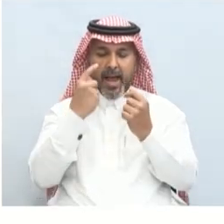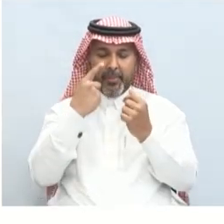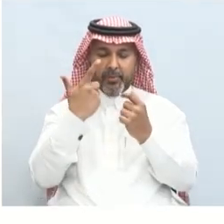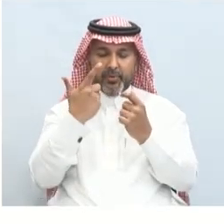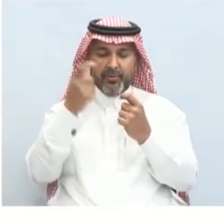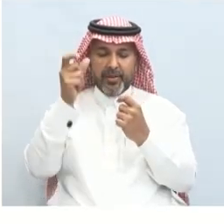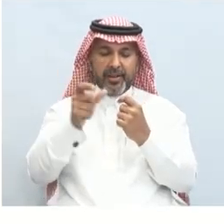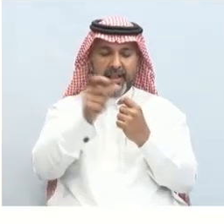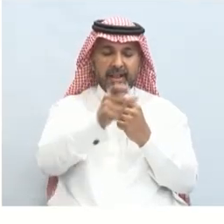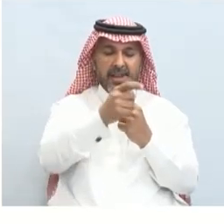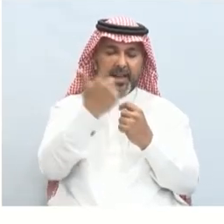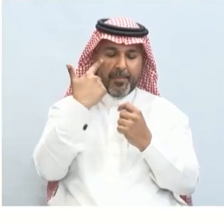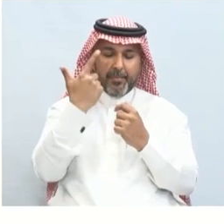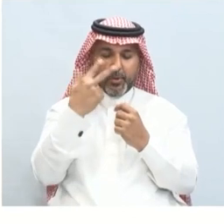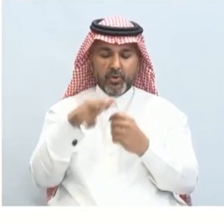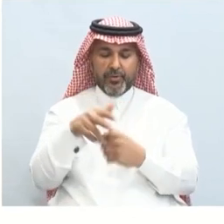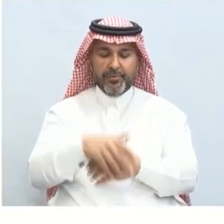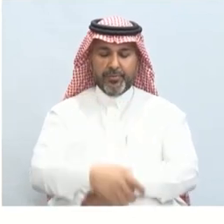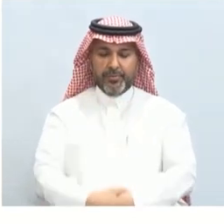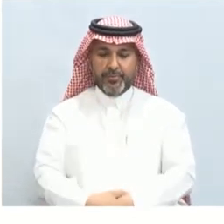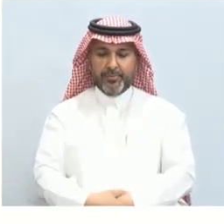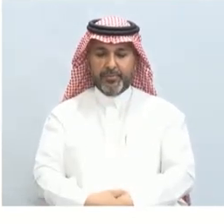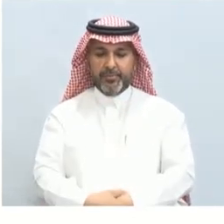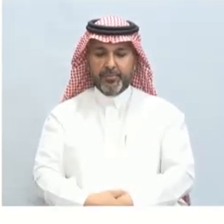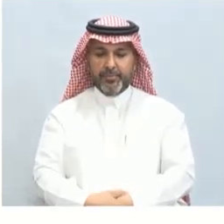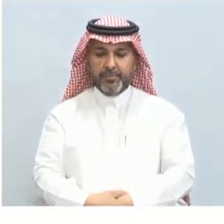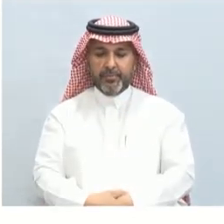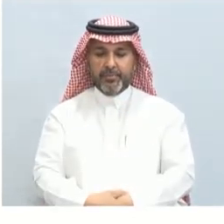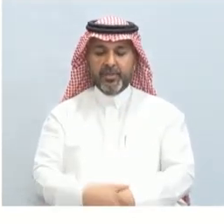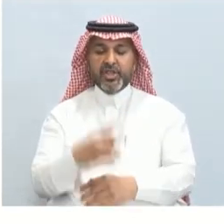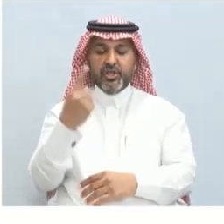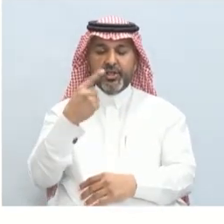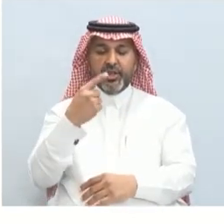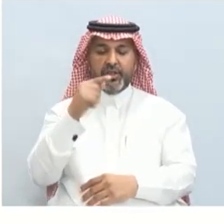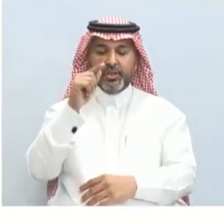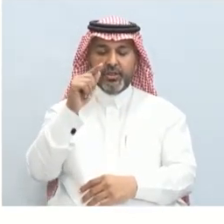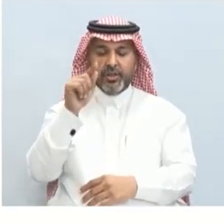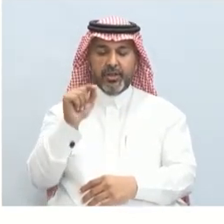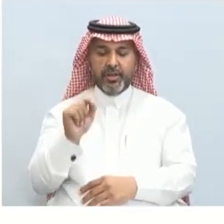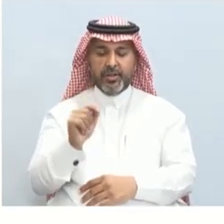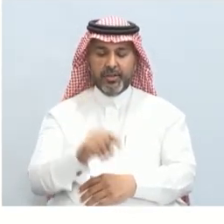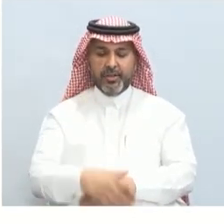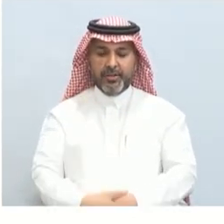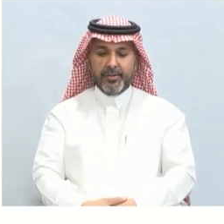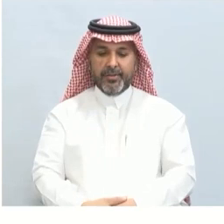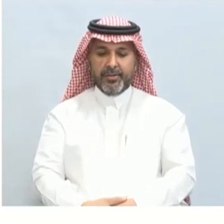عناصر فضاء العينه عندك انت 11 او نقول ان